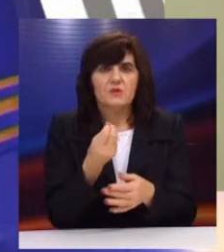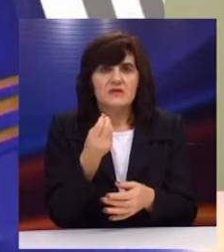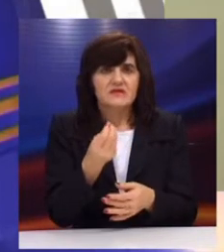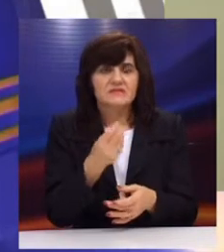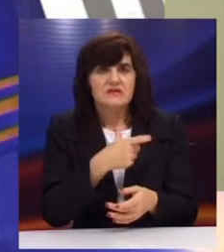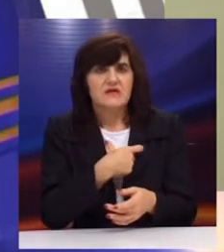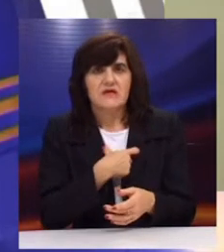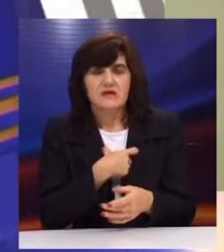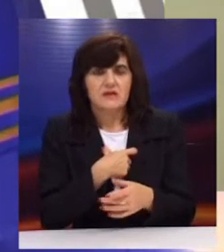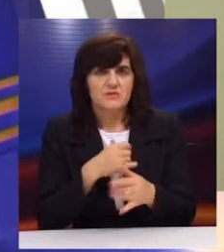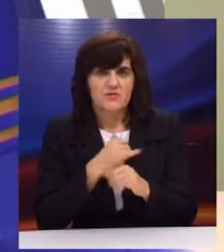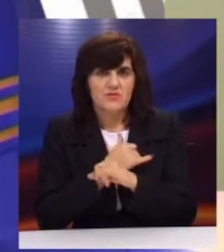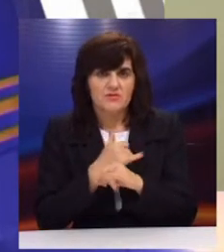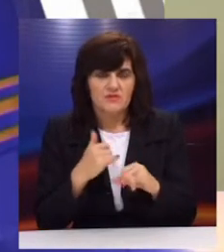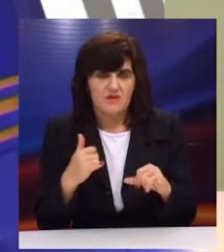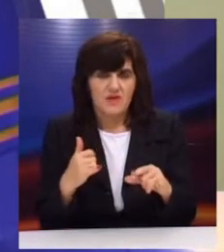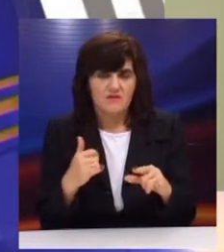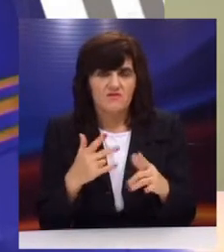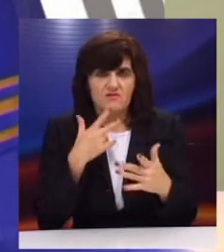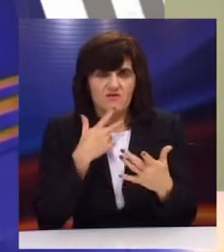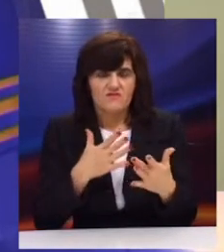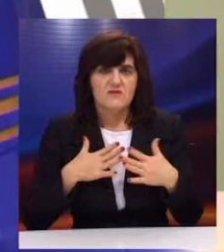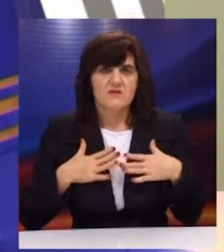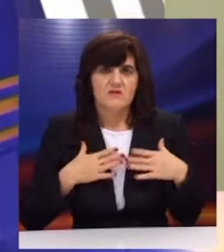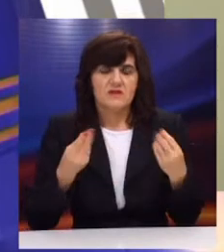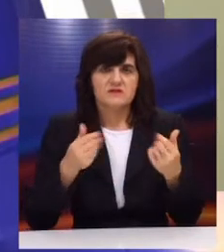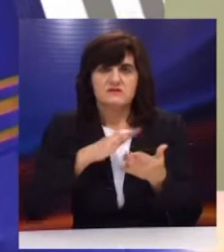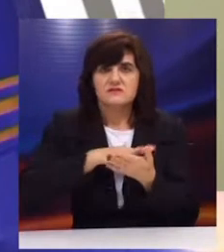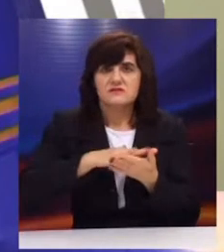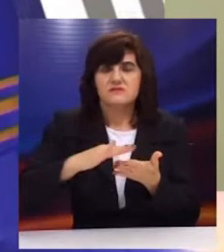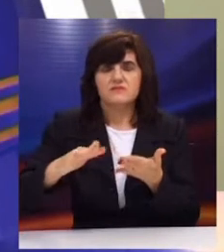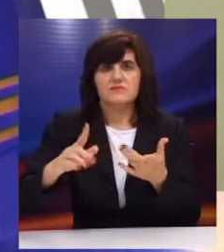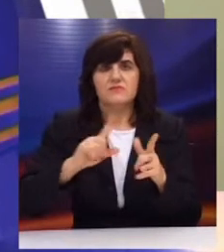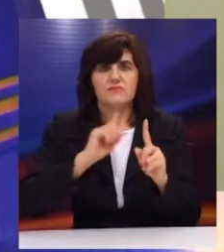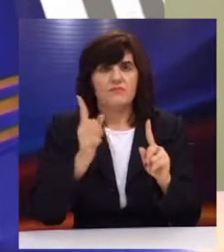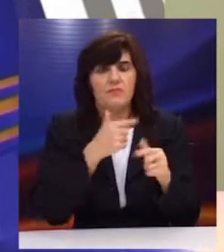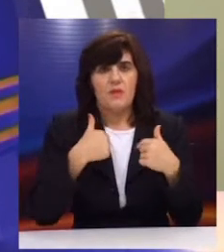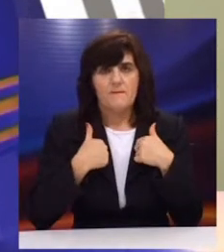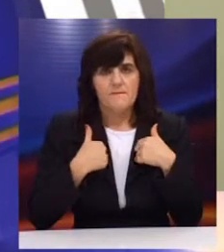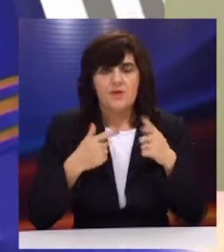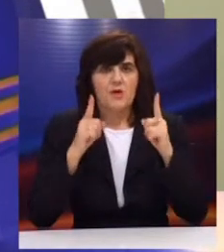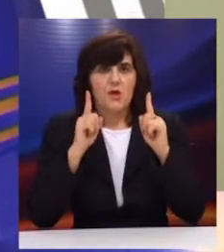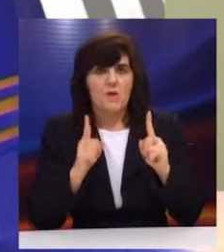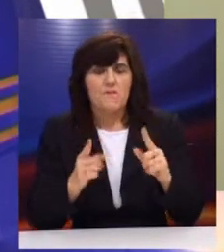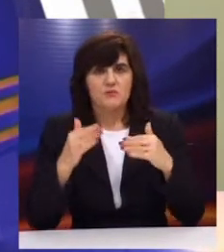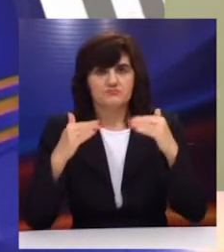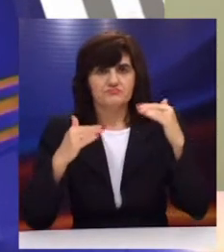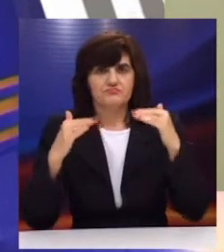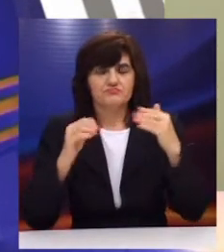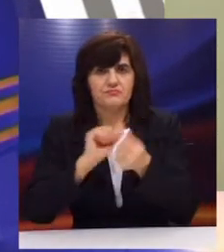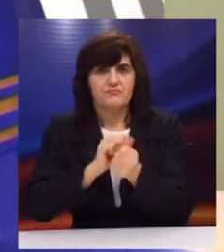može biti konkurentna imajući u vidu našu agrarnu strukturu. Mi možemo biti konkurentni jedino